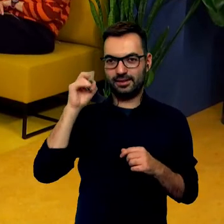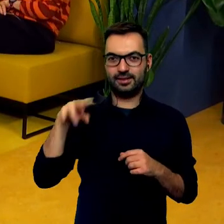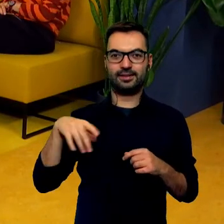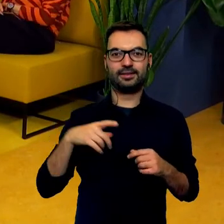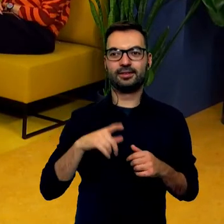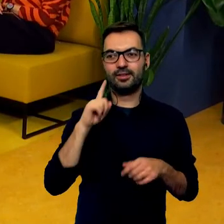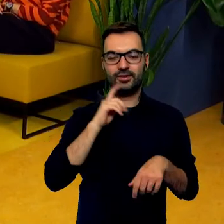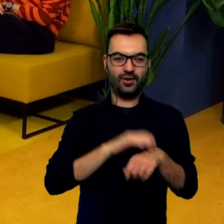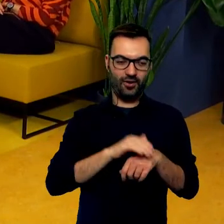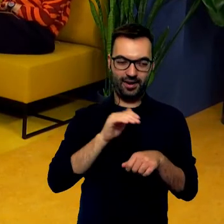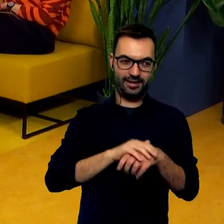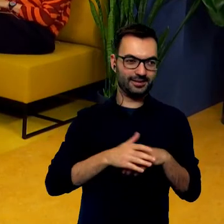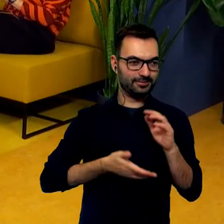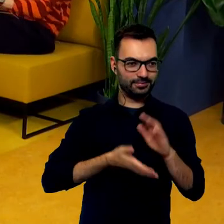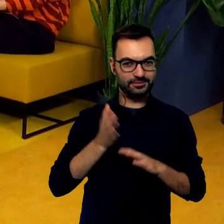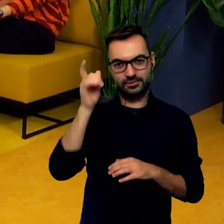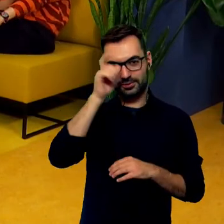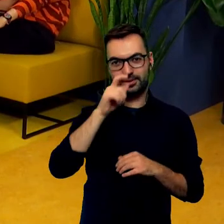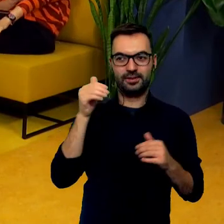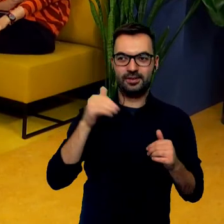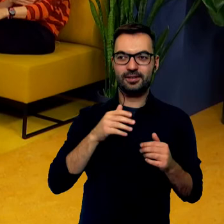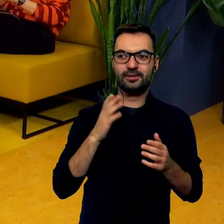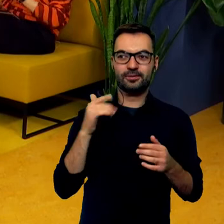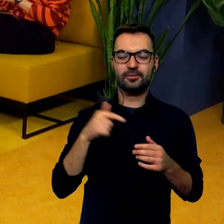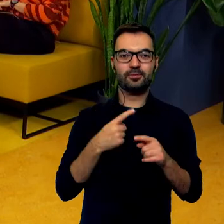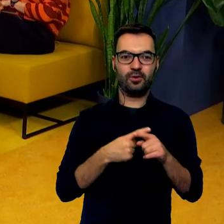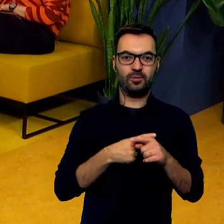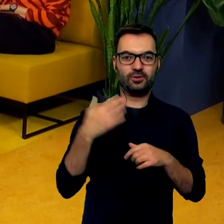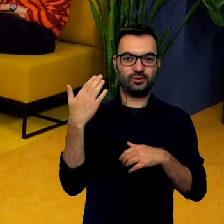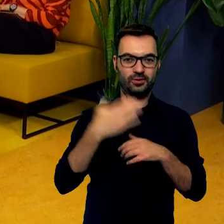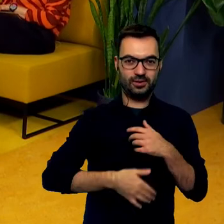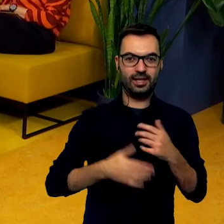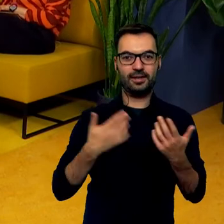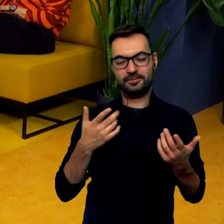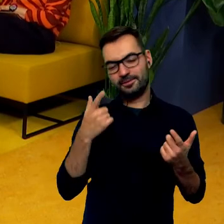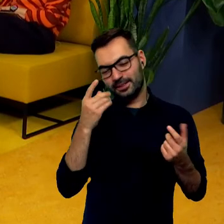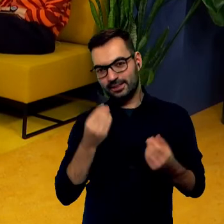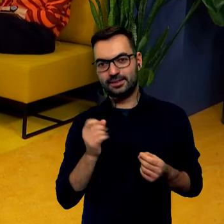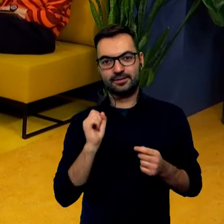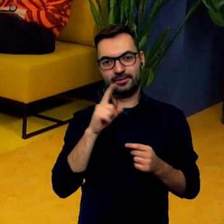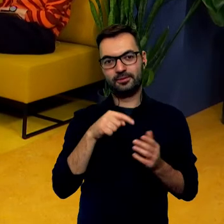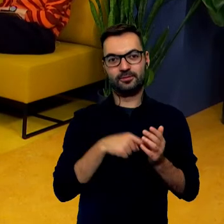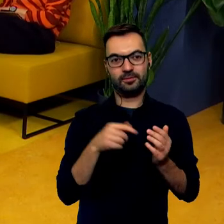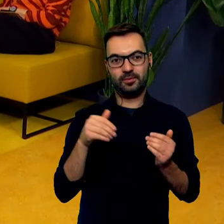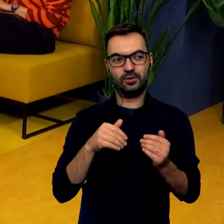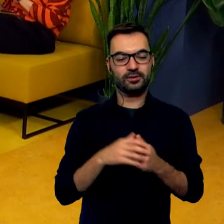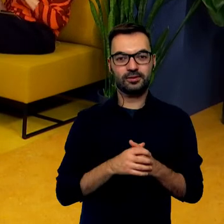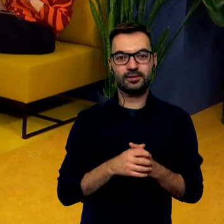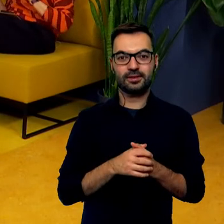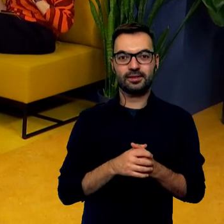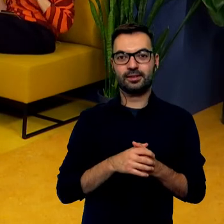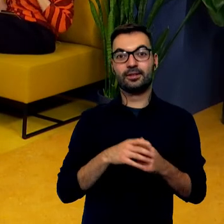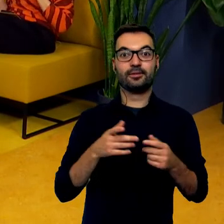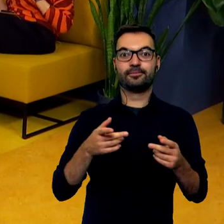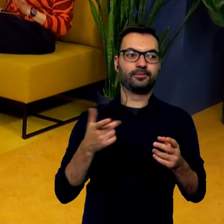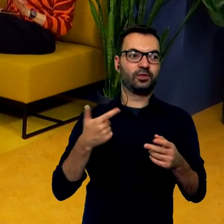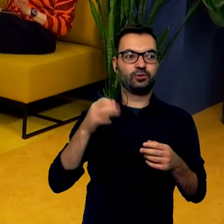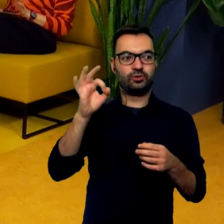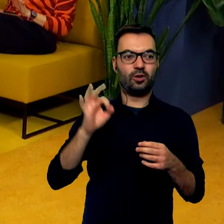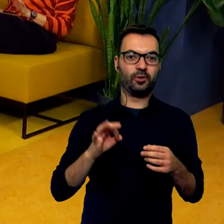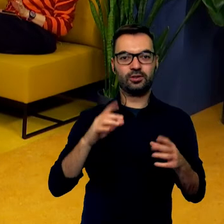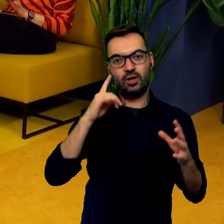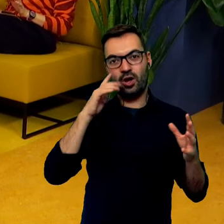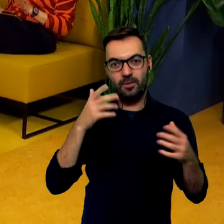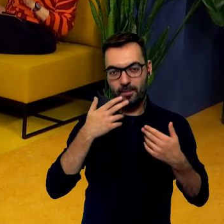impreza była z kolegami. Ale to może tak, bo będziemy się powoli zbliżać do finału, ale chciałabym, żebyśmy może jeszcze, może nie jakoś tak do